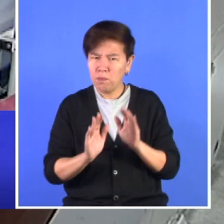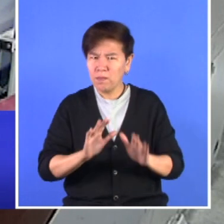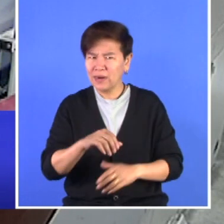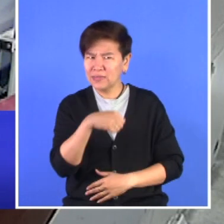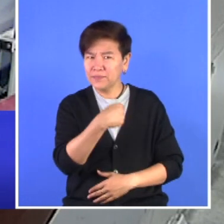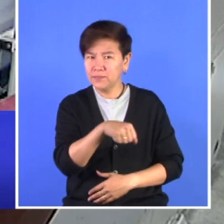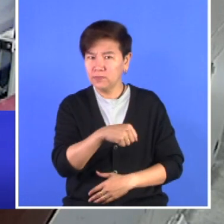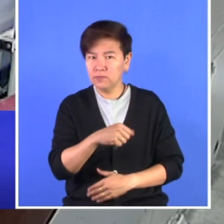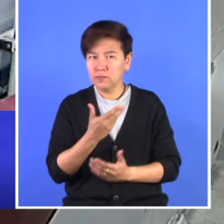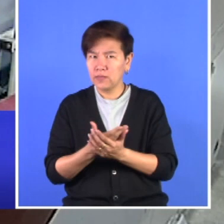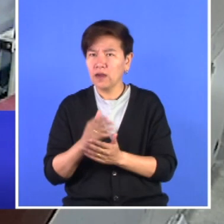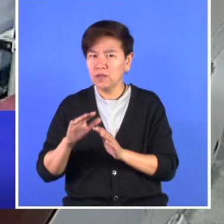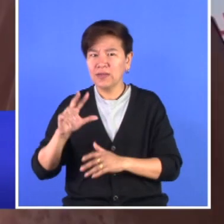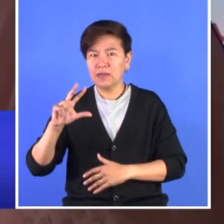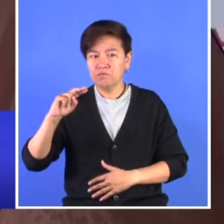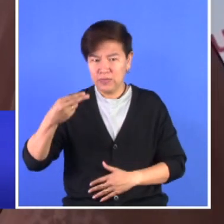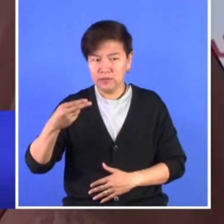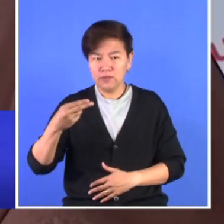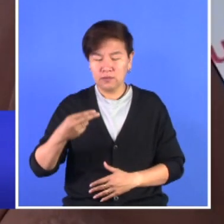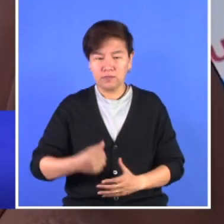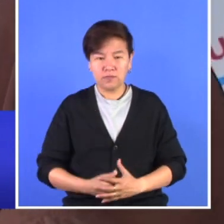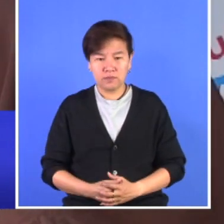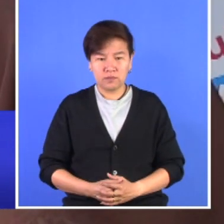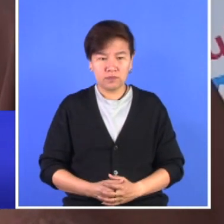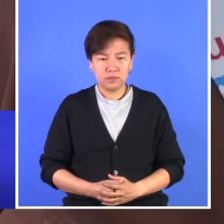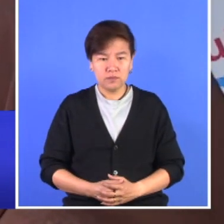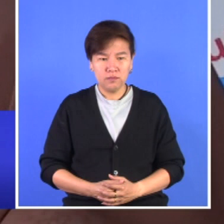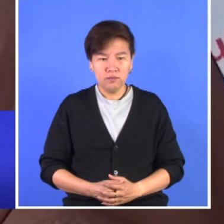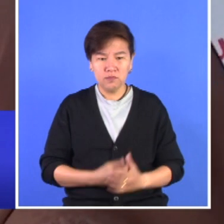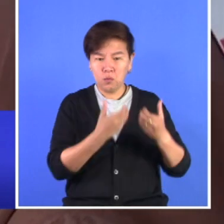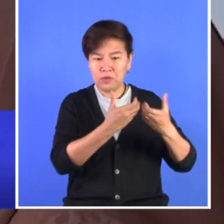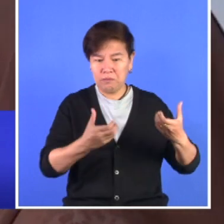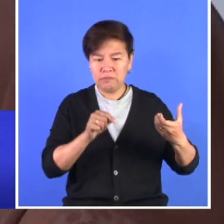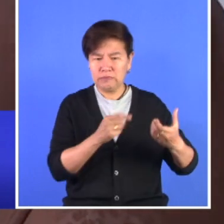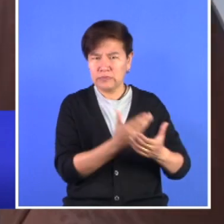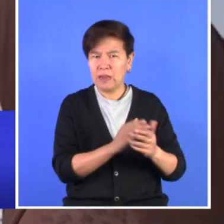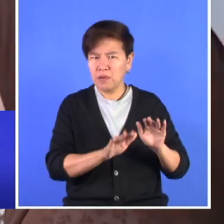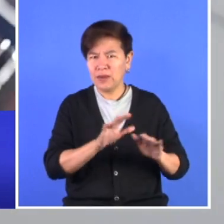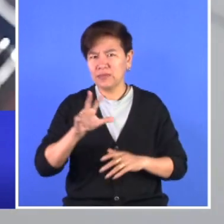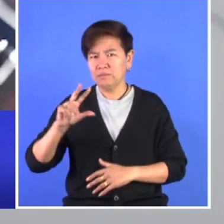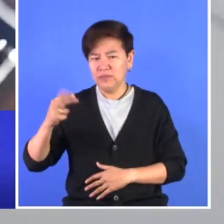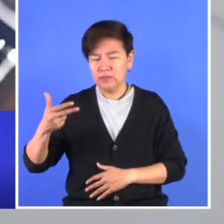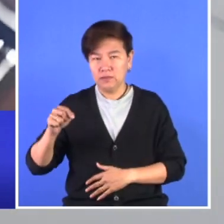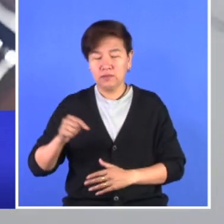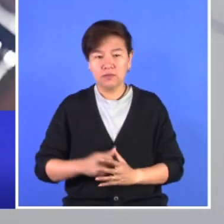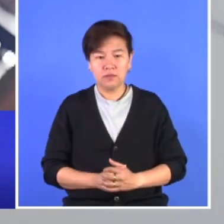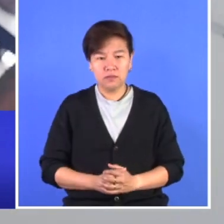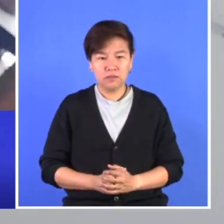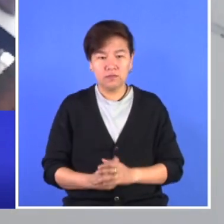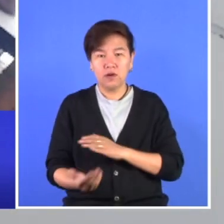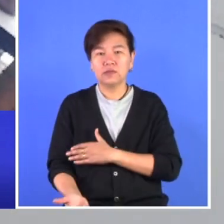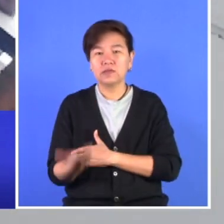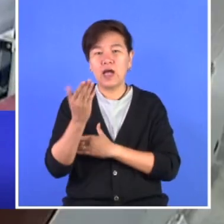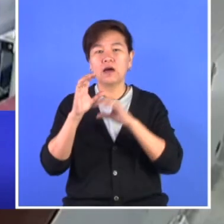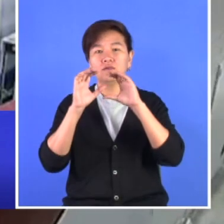2แล้วนะคะครั้งแรกอ่ะจับคนร้ายได้คือครั้งแรกที่โจรมาเนี่ยนะพอมาขโมยปุ๊บวันรุ่งขึ้นเนี่จับได้เลย